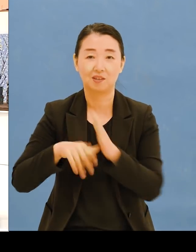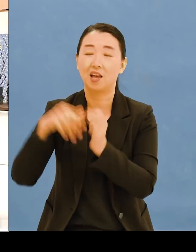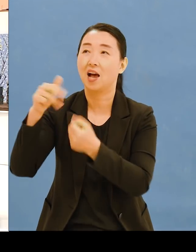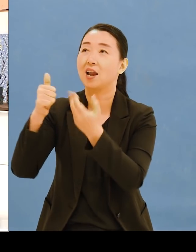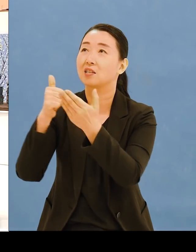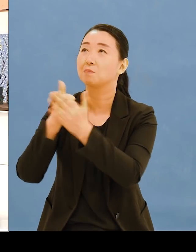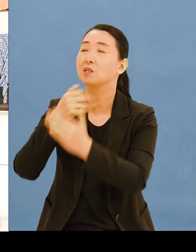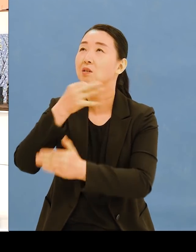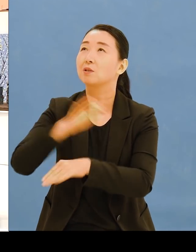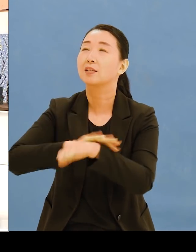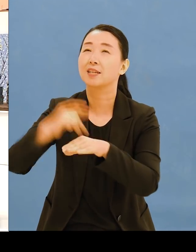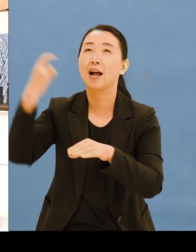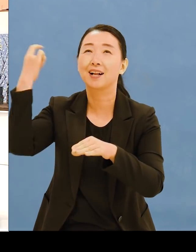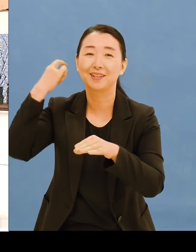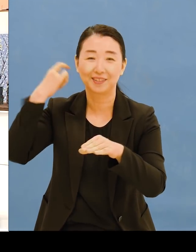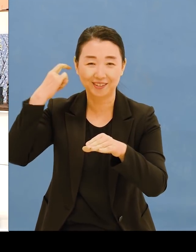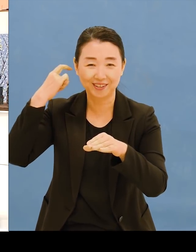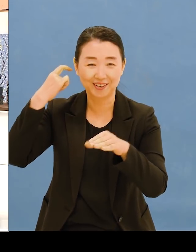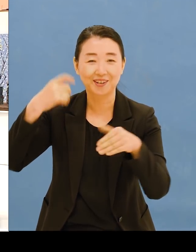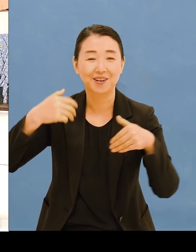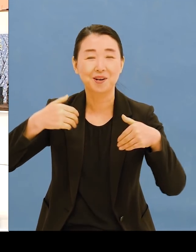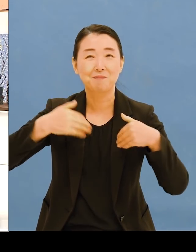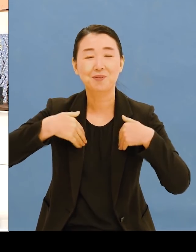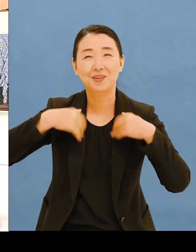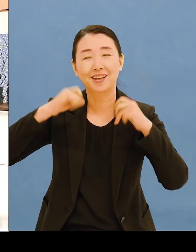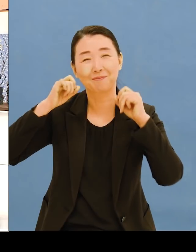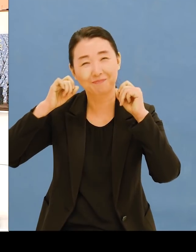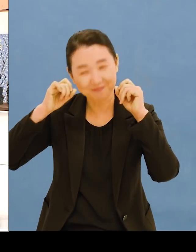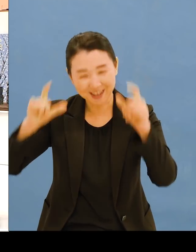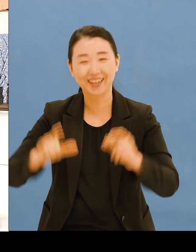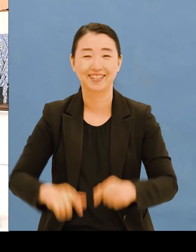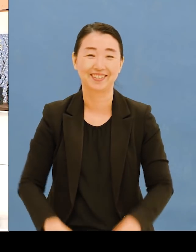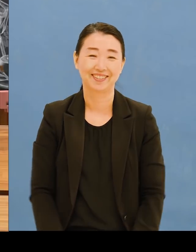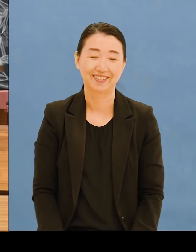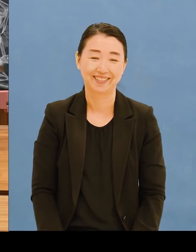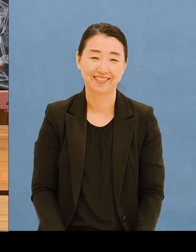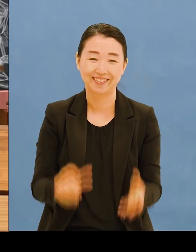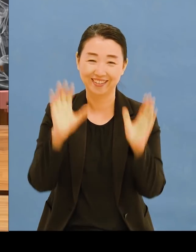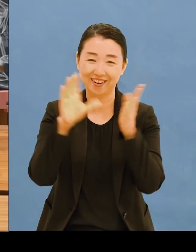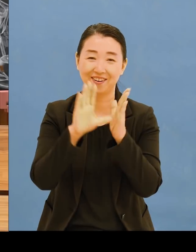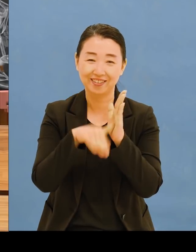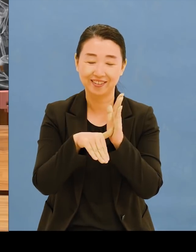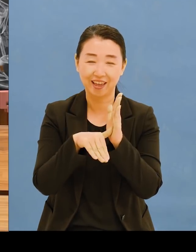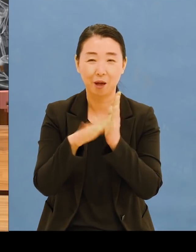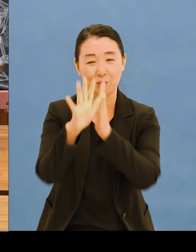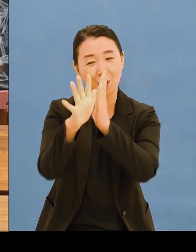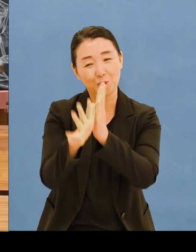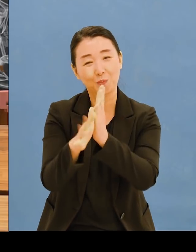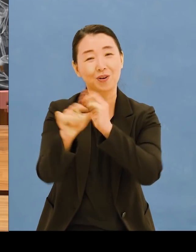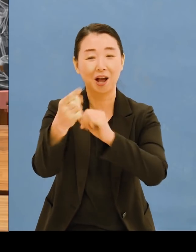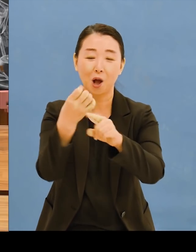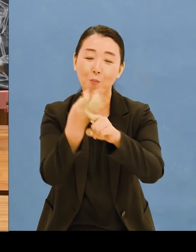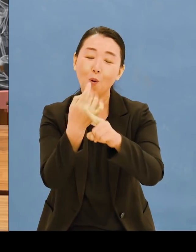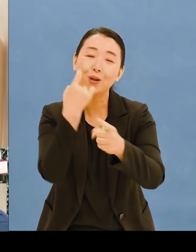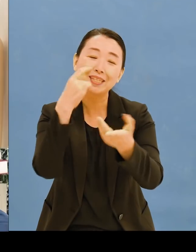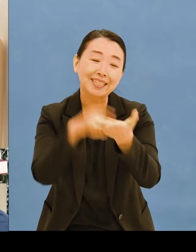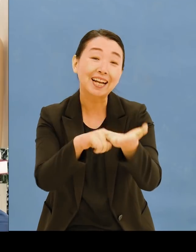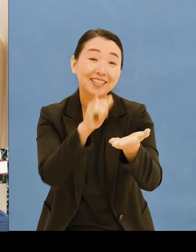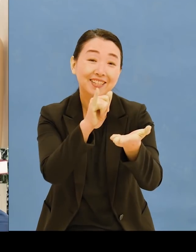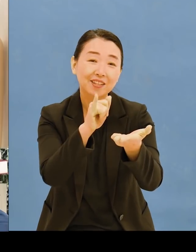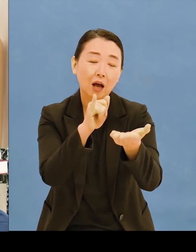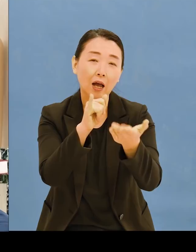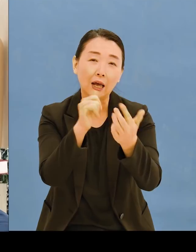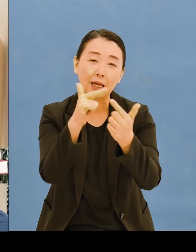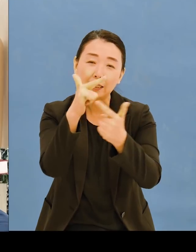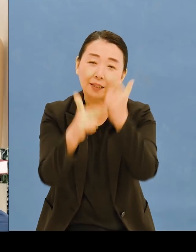하나님의 음성을 정말 잘 들어야겠다라는 그런 그렇죠. 깨달음이었어요. 네. 우리 어렸을 때 소풍 가면 보물찾기라는 게 있잖아요. 아주